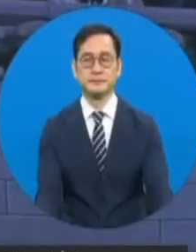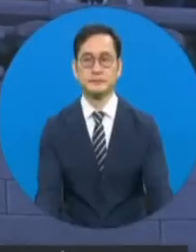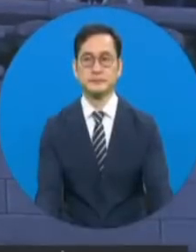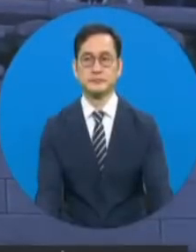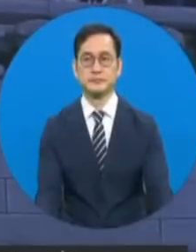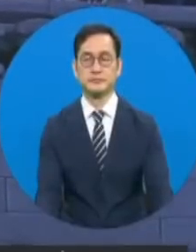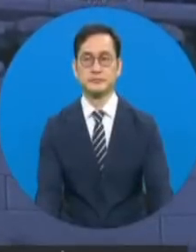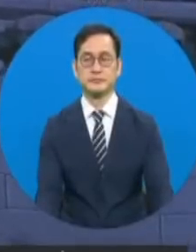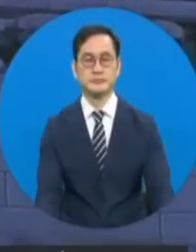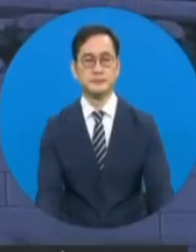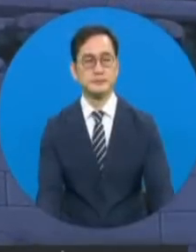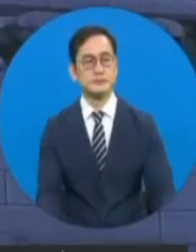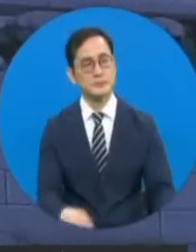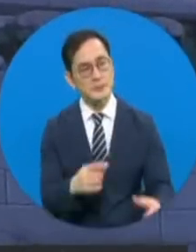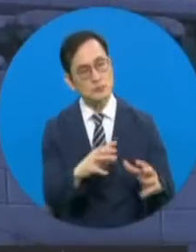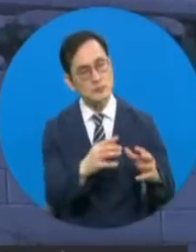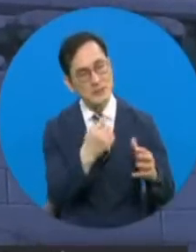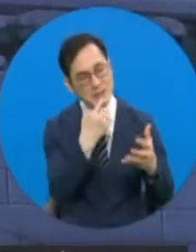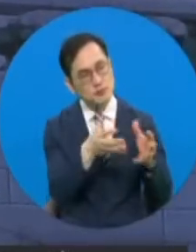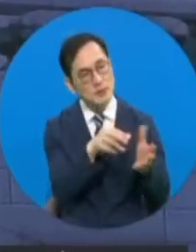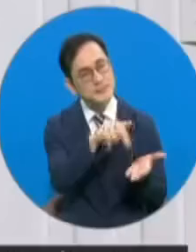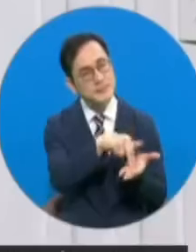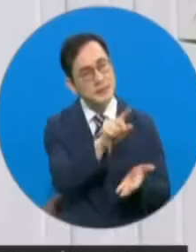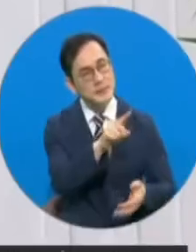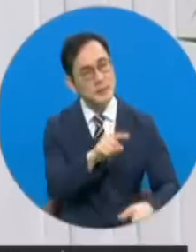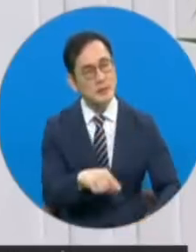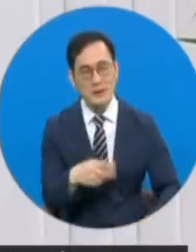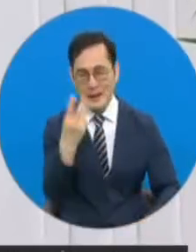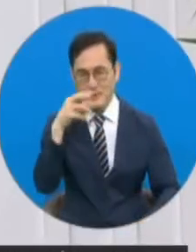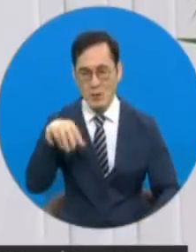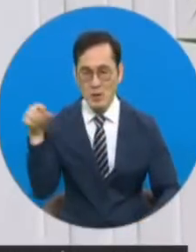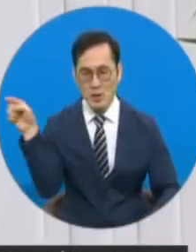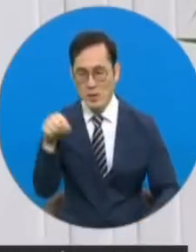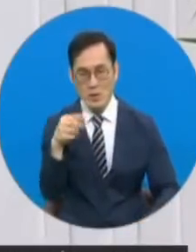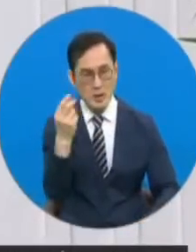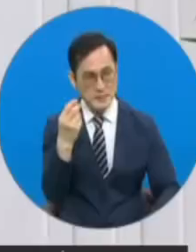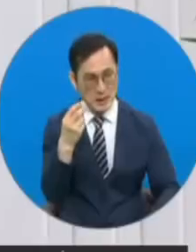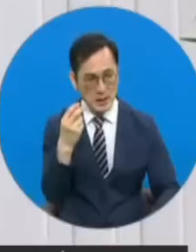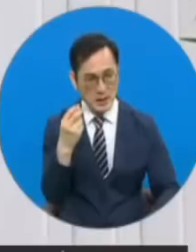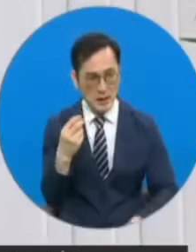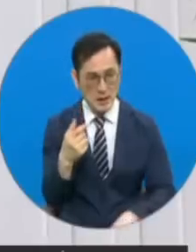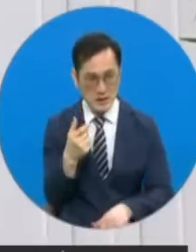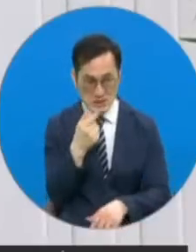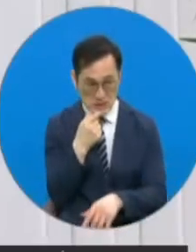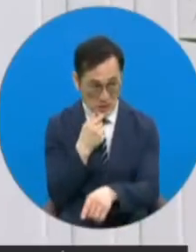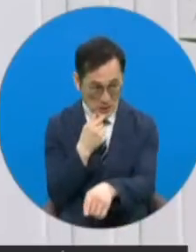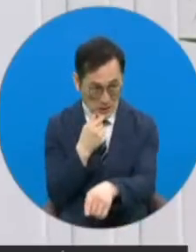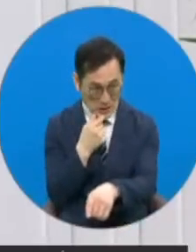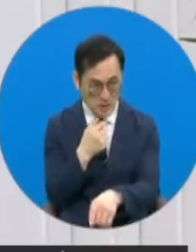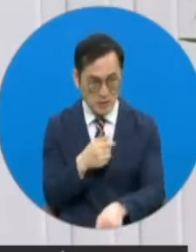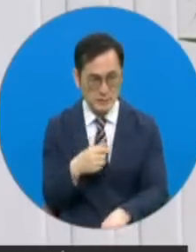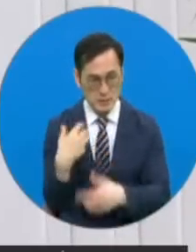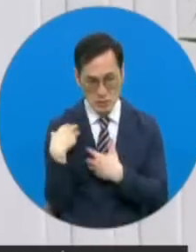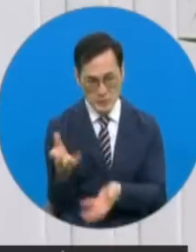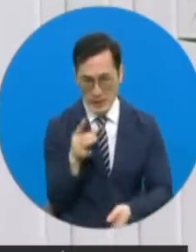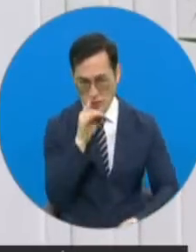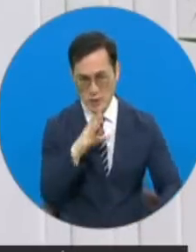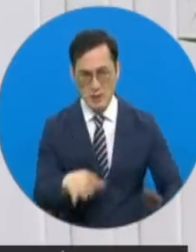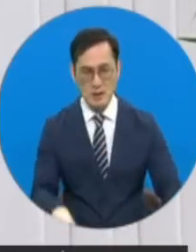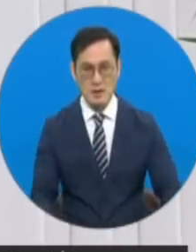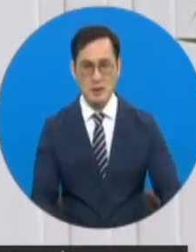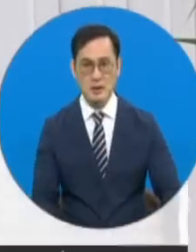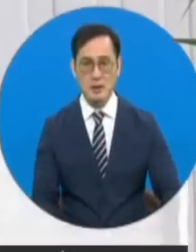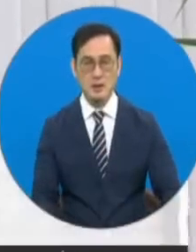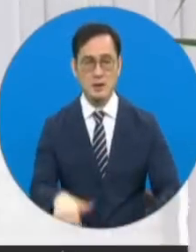야당의 입장은 어떤 건가요 아니 감사원 감사를 안 받겠다는데 그대로 들 수가 있습니까 인사의 문제이기 때문에이 부분은